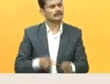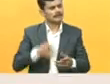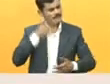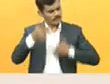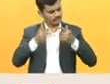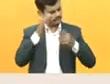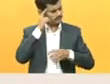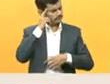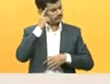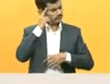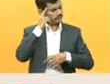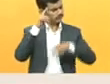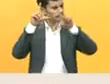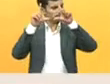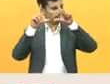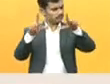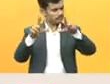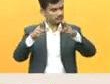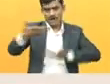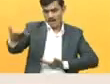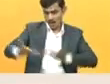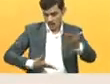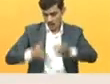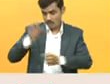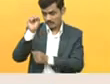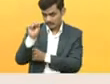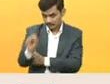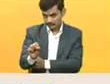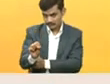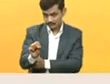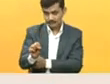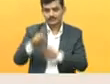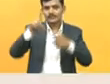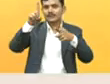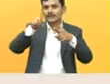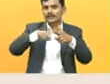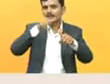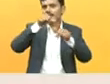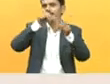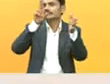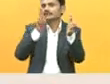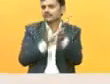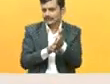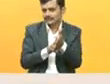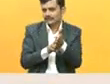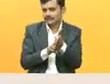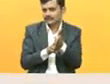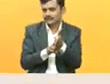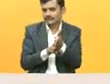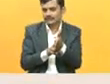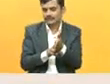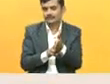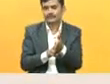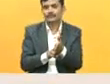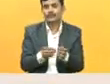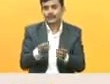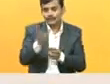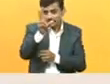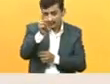कल्पना कीजिए। कोलकाता में जनवरी का समय है, दूसरा विश्व